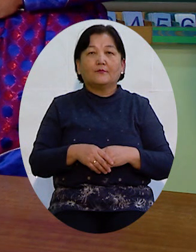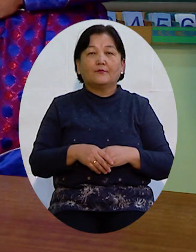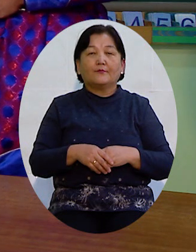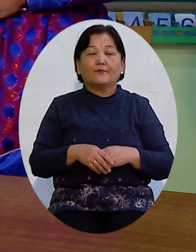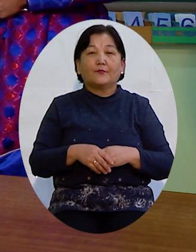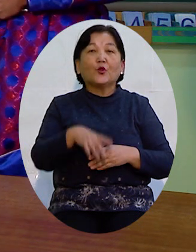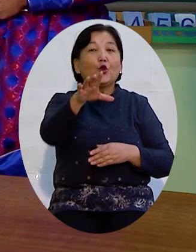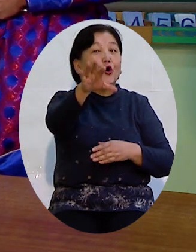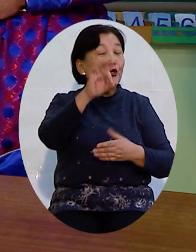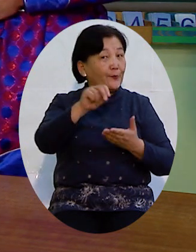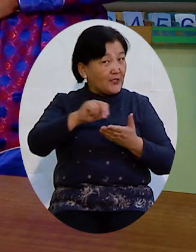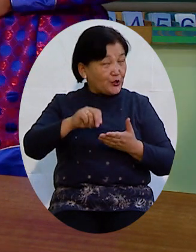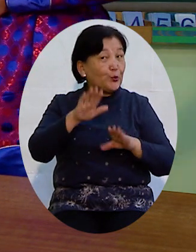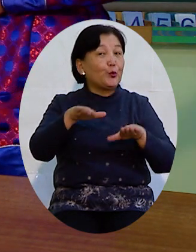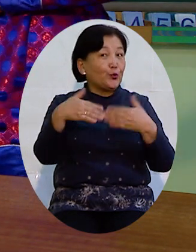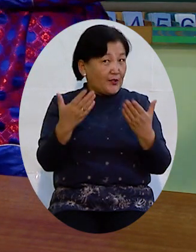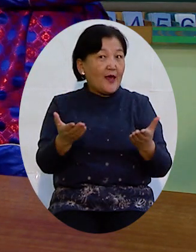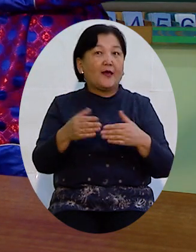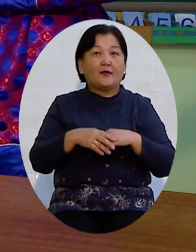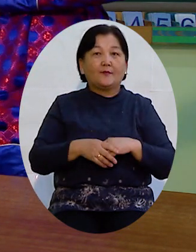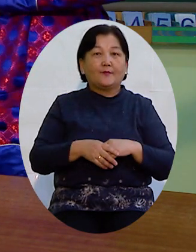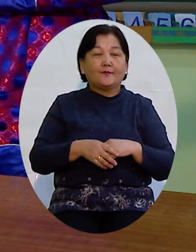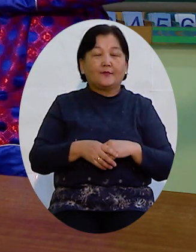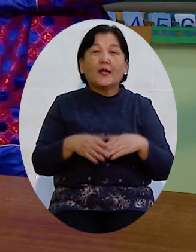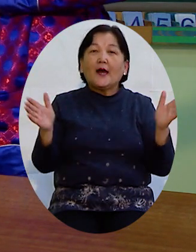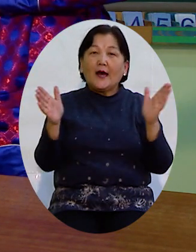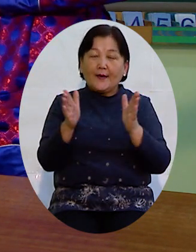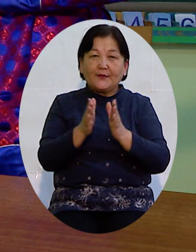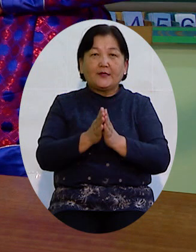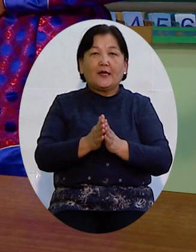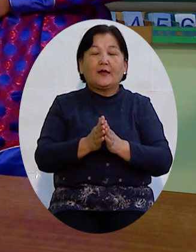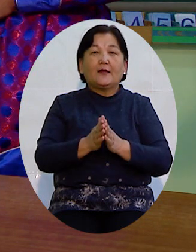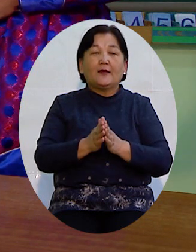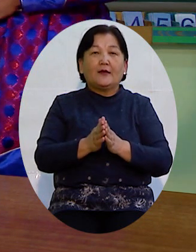За олоод бичсэн хүүхдүүдээ. За тэгвэл хамтдаа